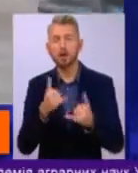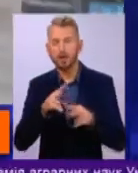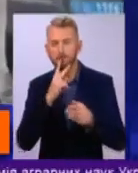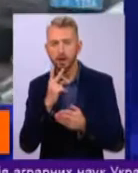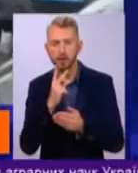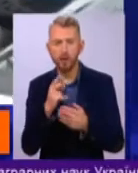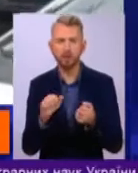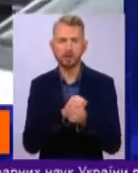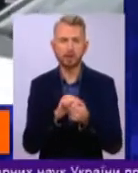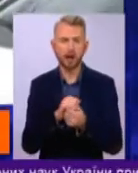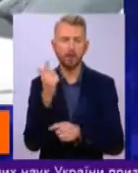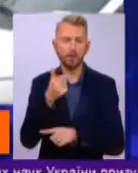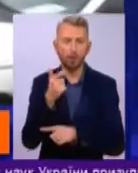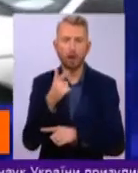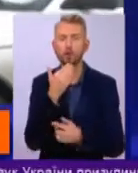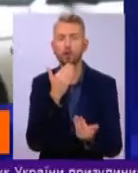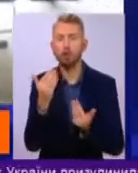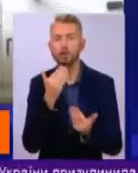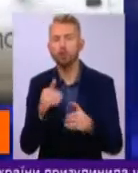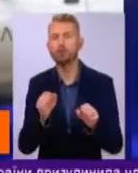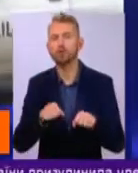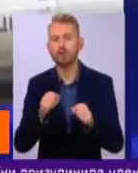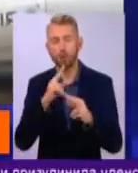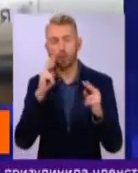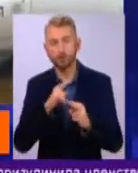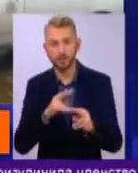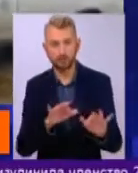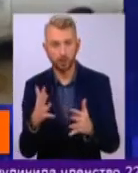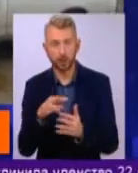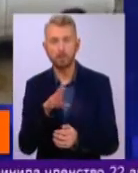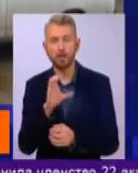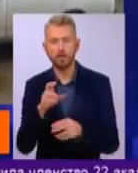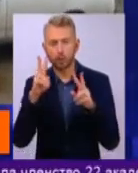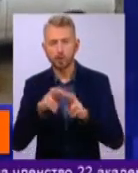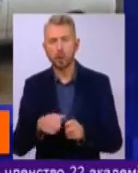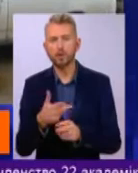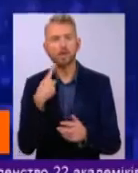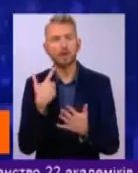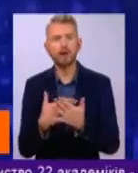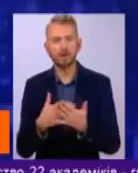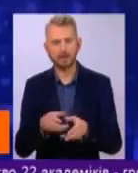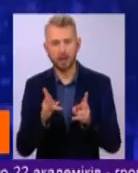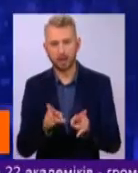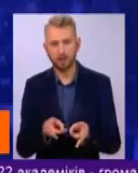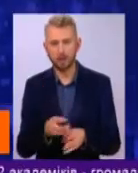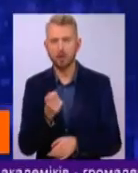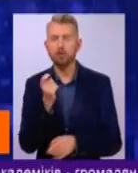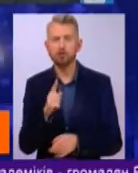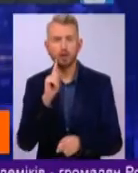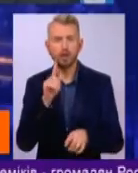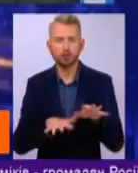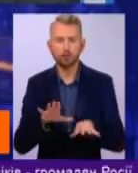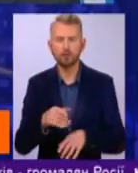переглядають матеріали відеокамер та допитують можливих очевидців події. У МВС розглядають кілька версій трагедії. Жодних сумнівів в